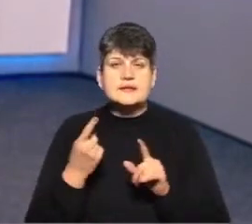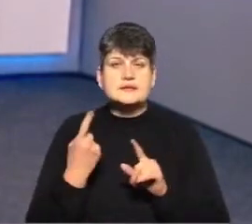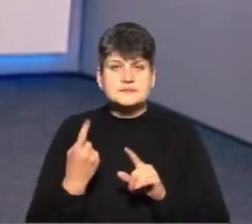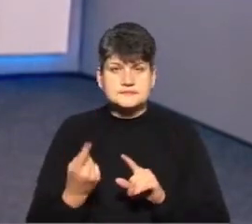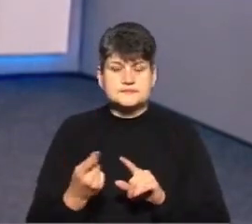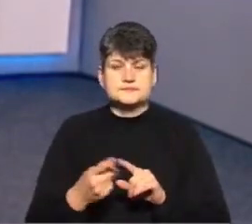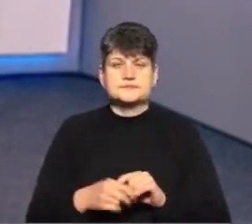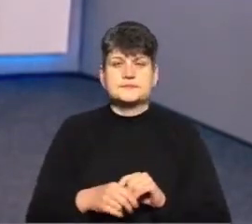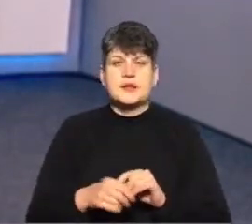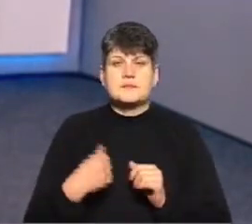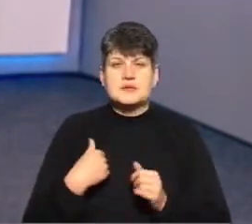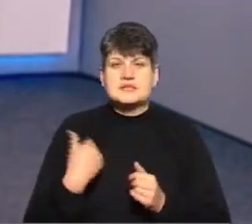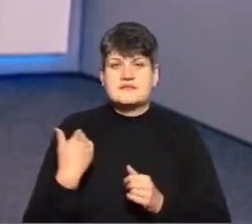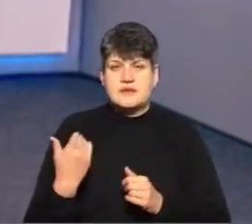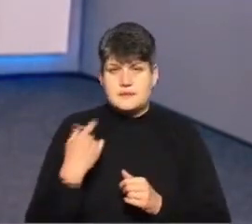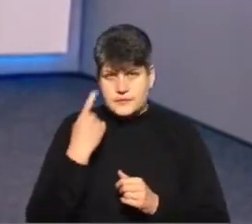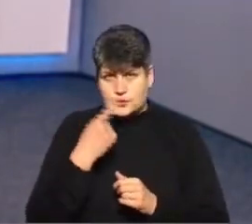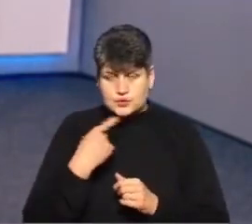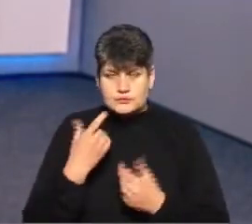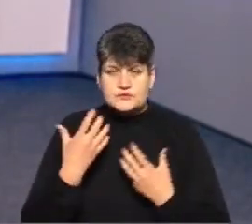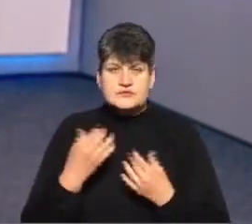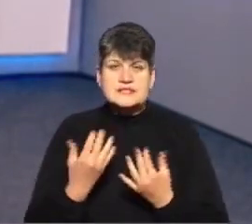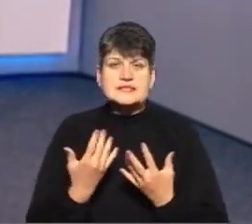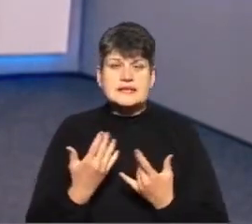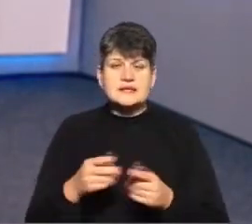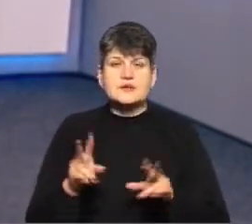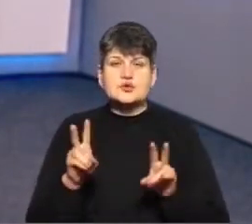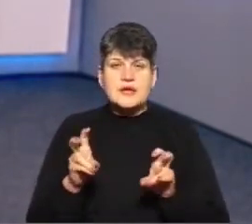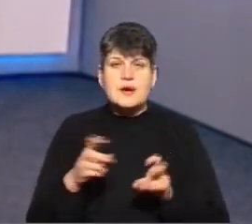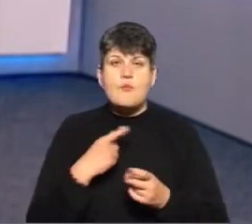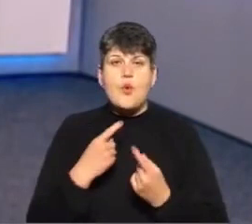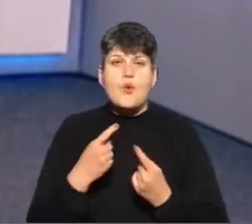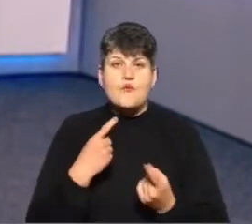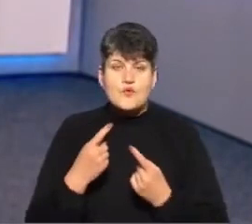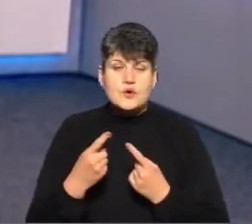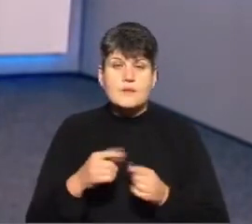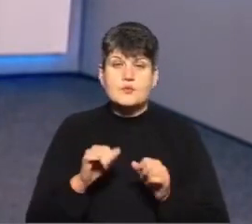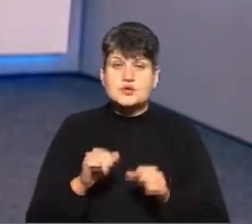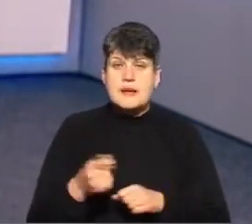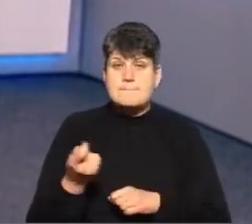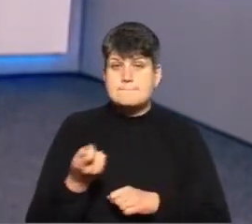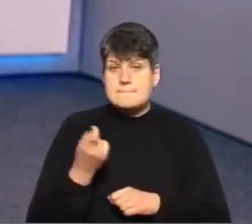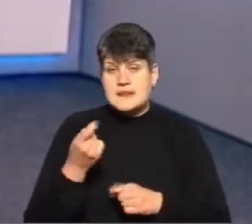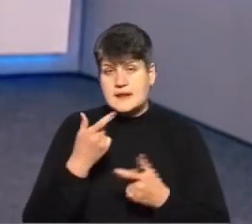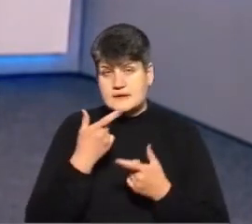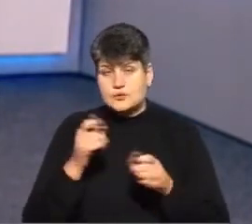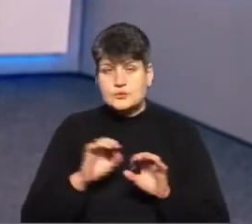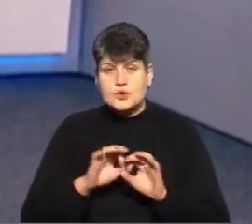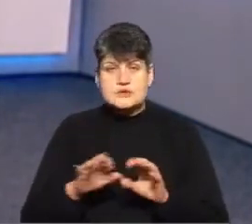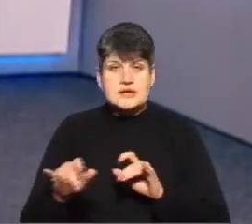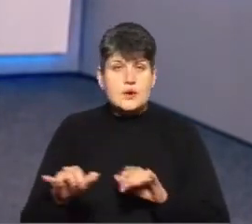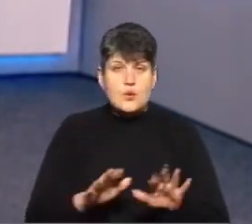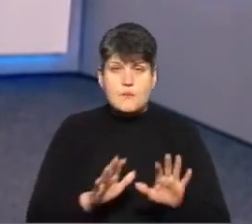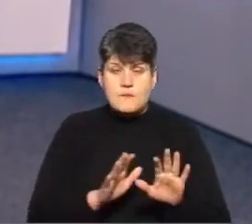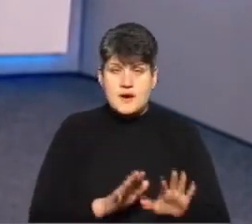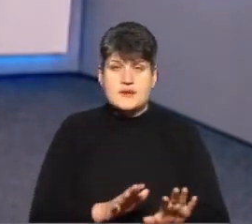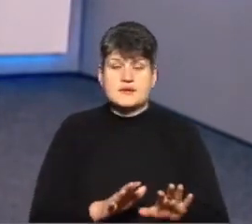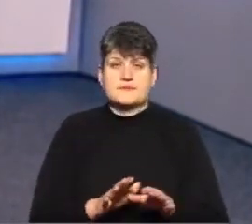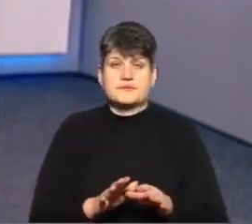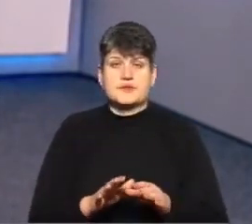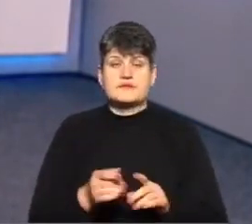вами особисто теж вже скільки раз про цю тему говоримо, але, можливо, мала інформаційно роз'яснена кампанія в рамках